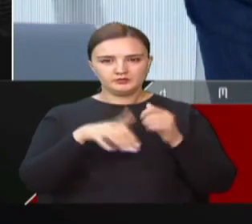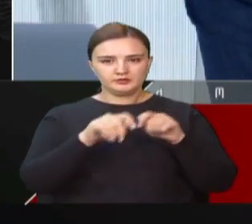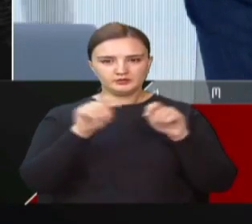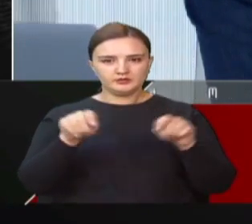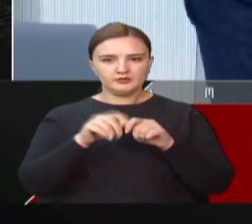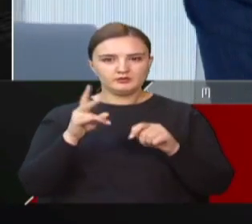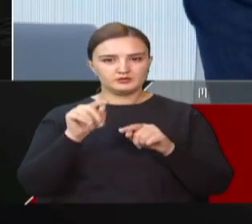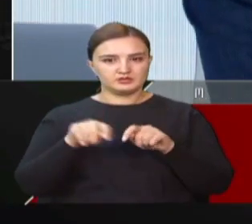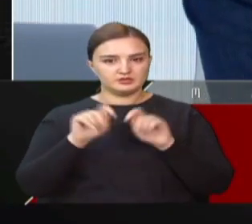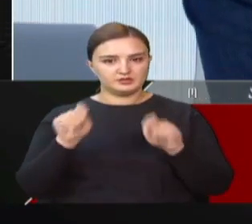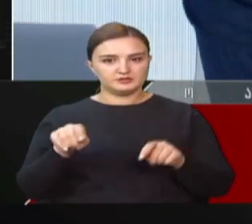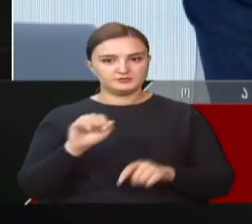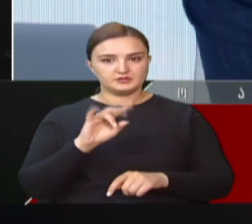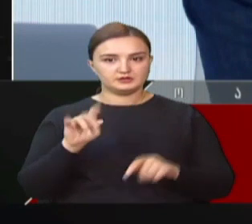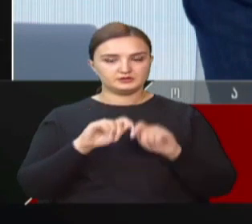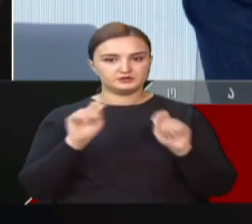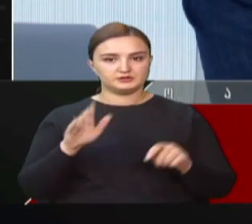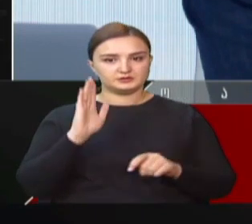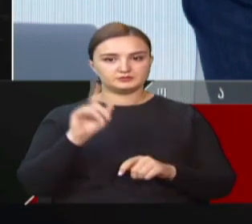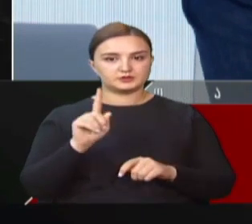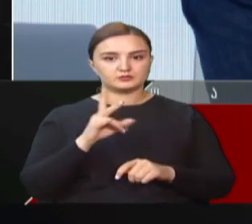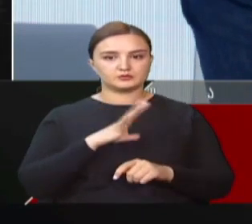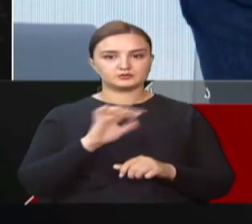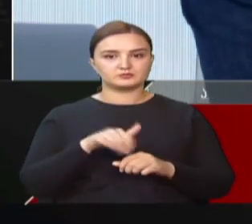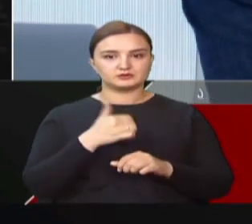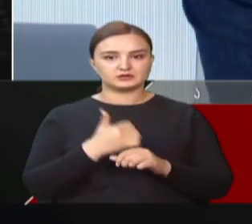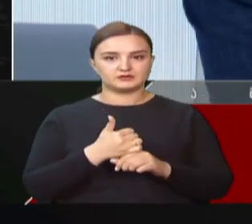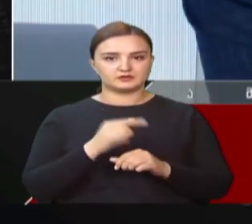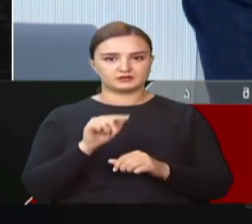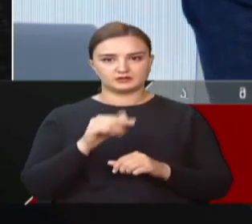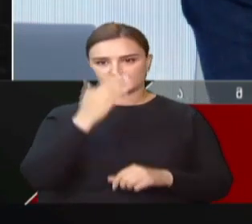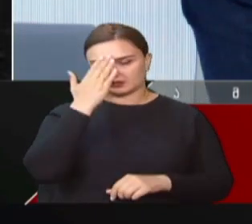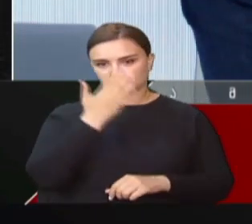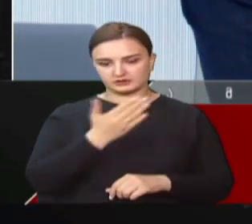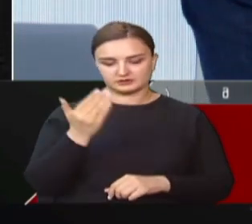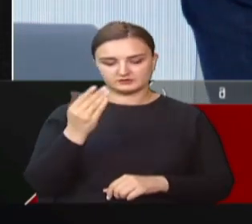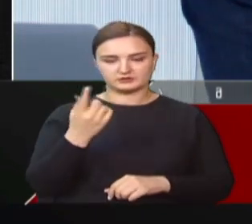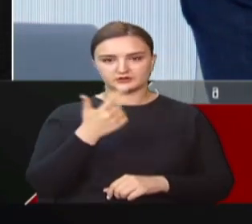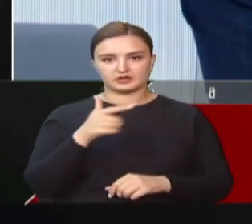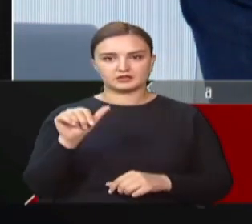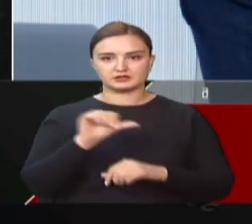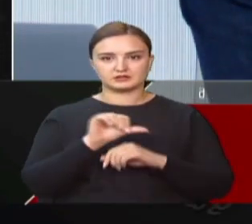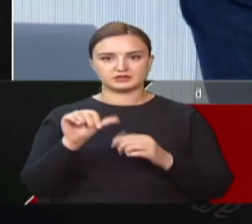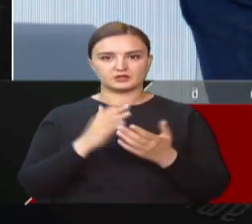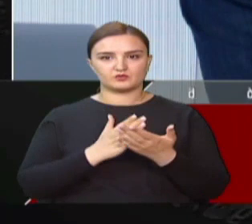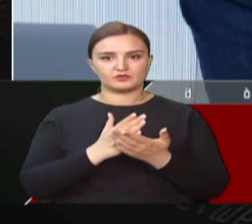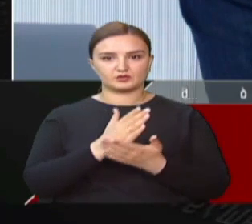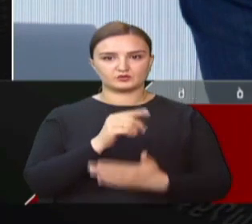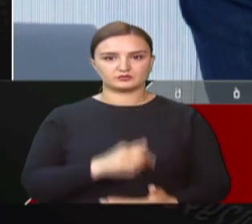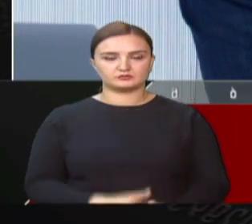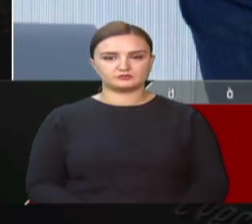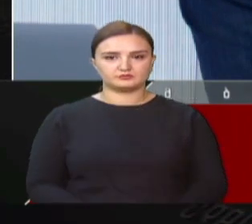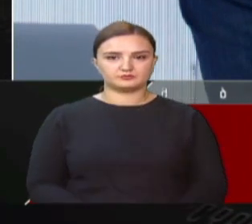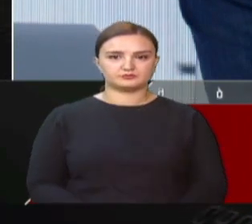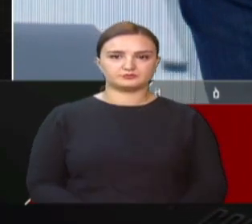უნდა შეიქმნას, ან შეიქმნება, რა უნდა გახდეს მთავარი მიზიდულობა ამობჩევლისთვის გარდა საგარეო ვექტორისა? იცით